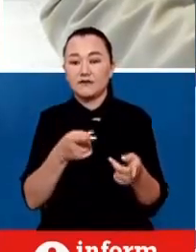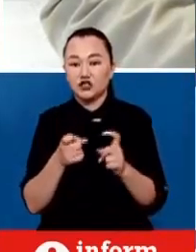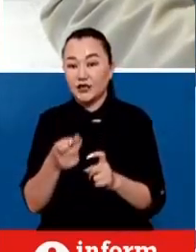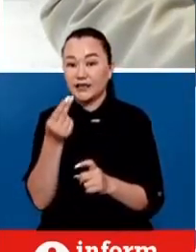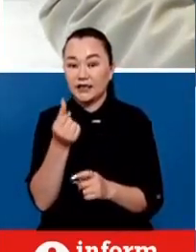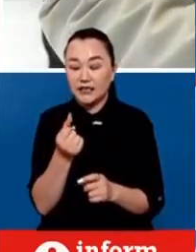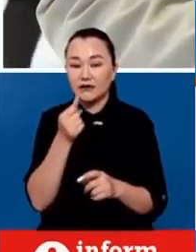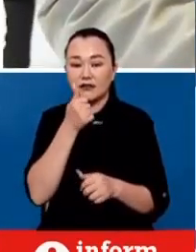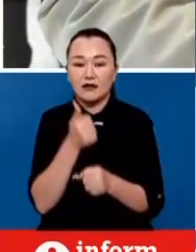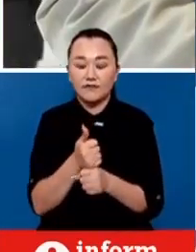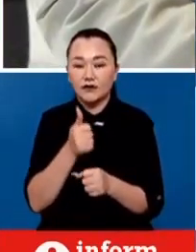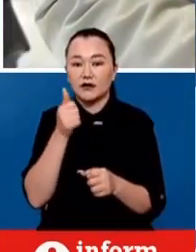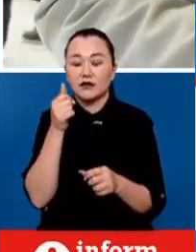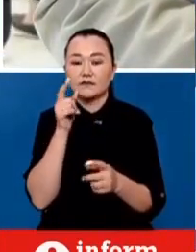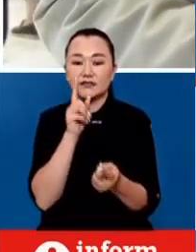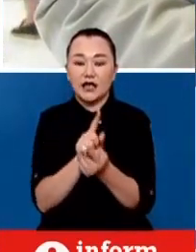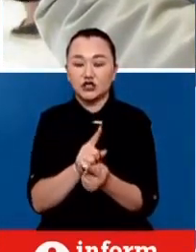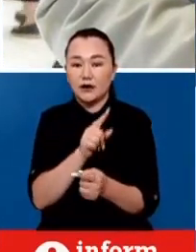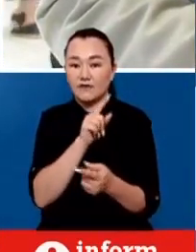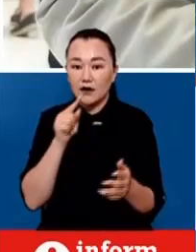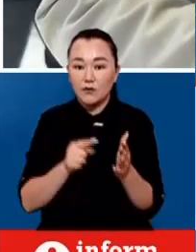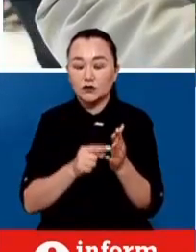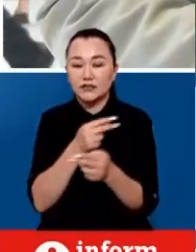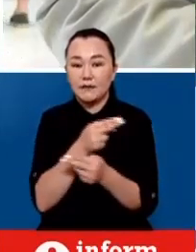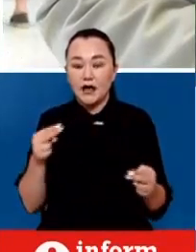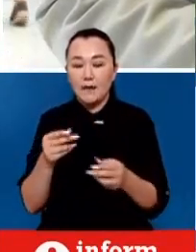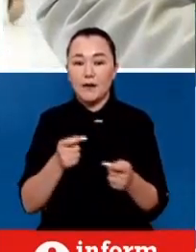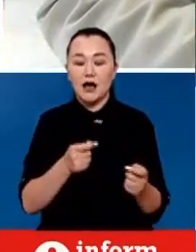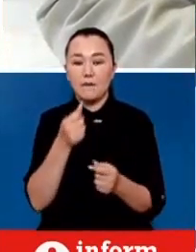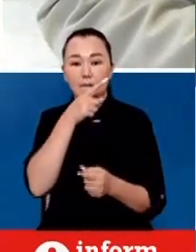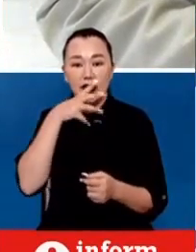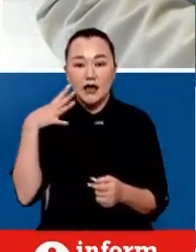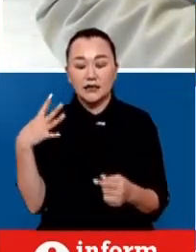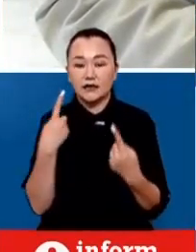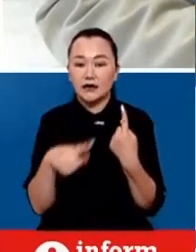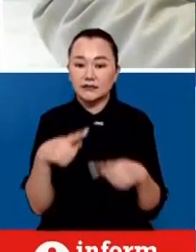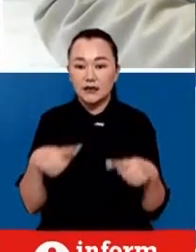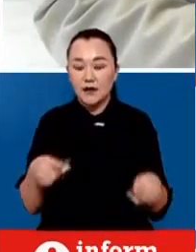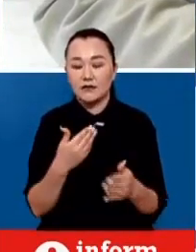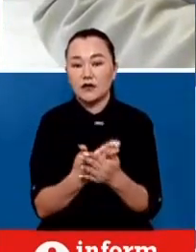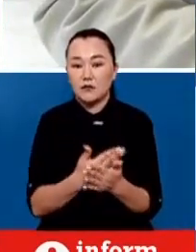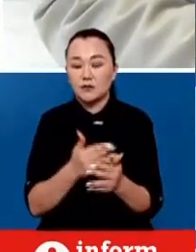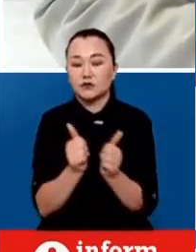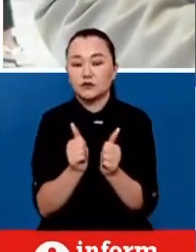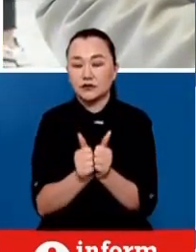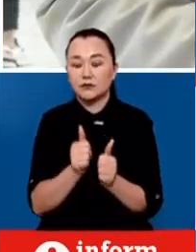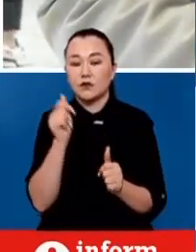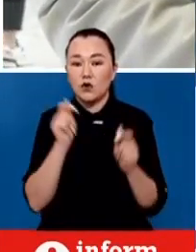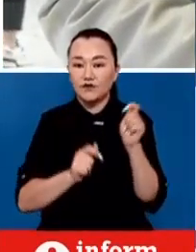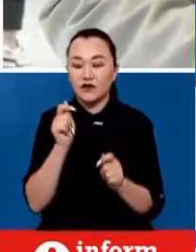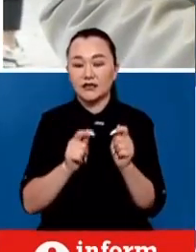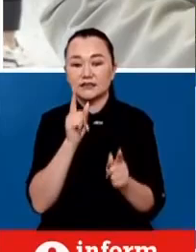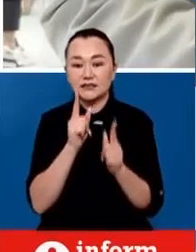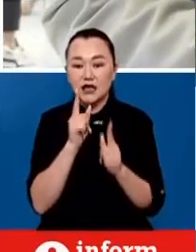лег в основу встречи. Хочу также отметить, что тематическая палитра здесь разнообразна. К примеру, в соседнем